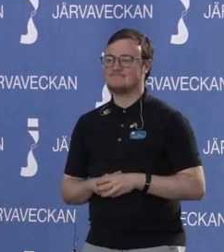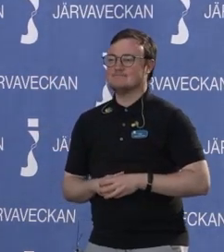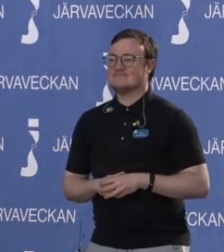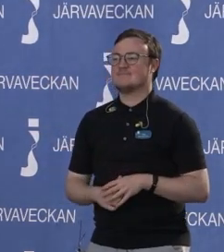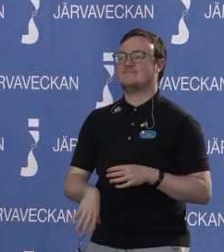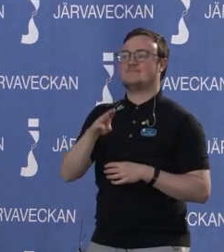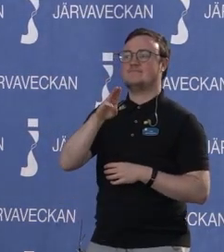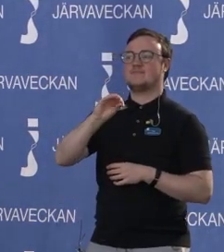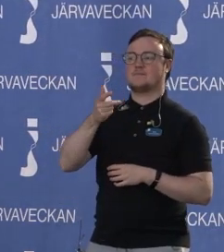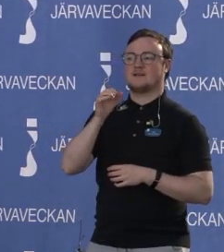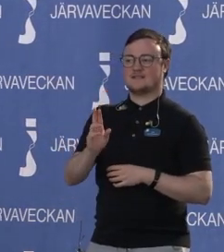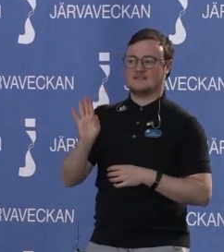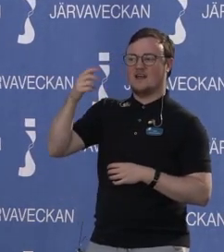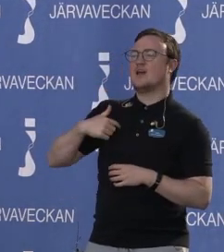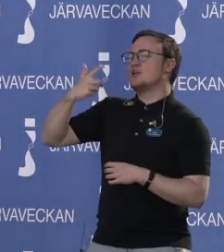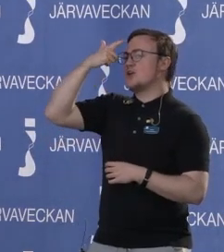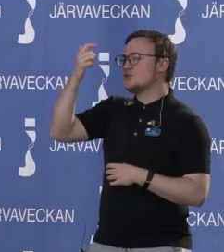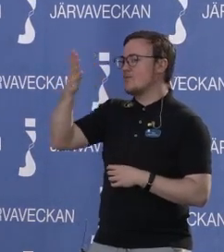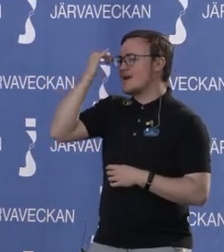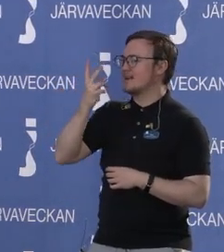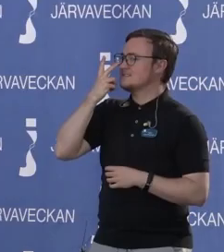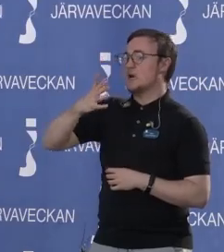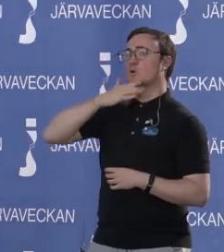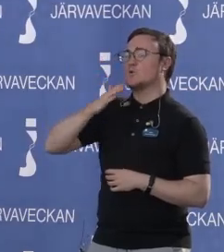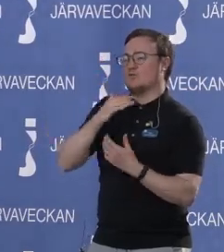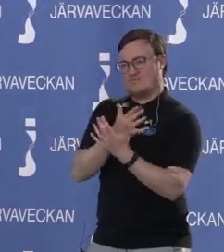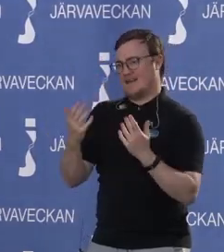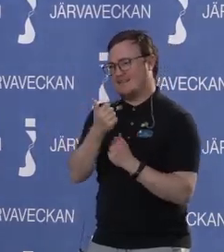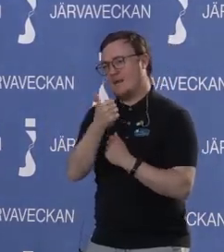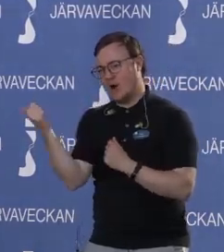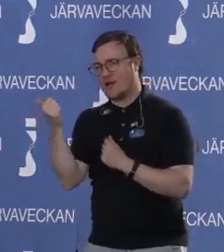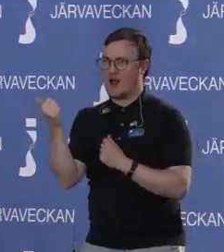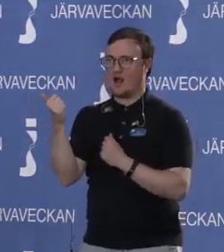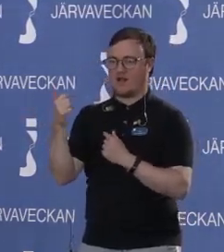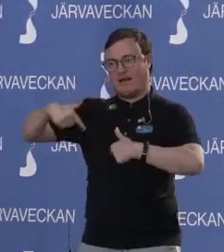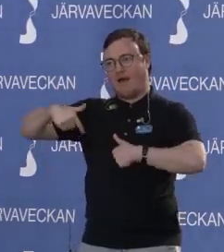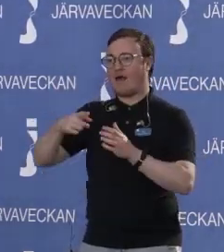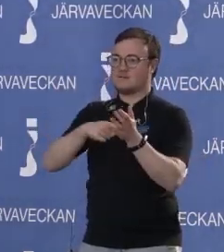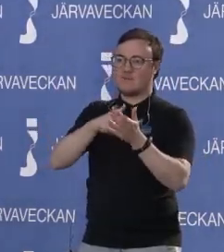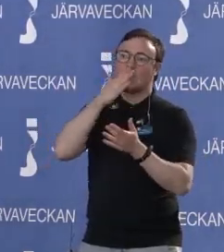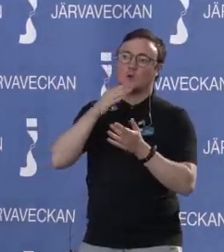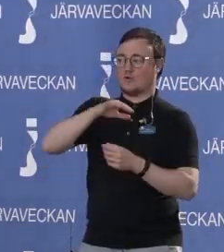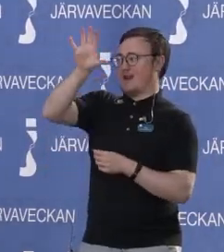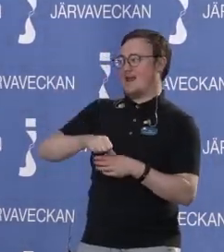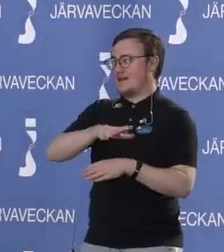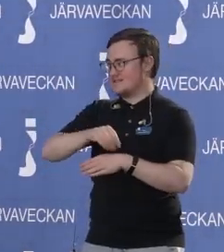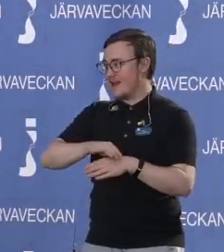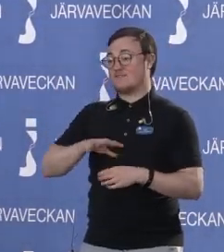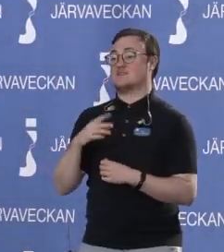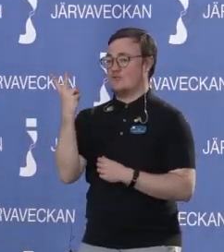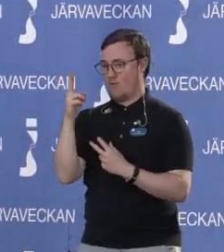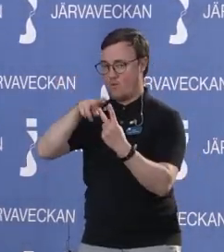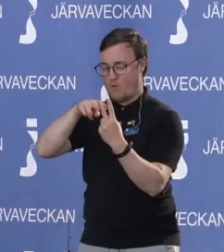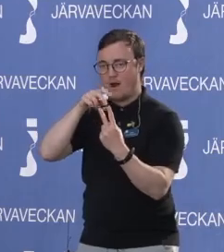Martin. Jag tror också att man kan se på unga generellt, inte bara i, alltså unga över hela Sverige egentligen, att två grejer. Det första